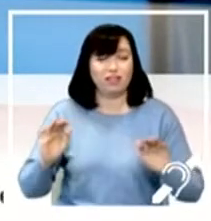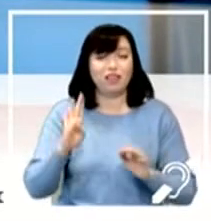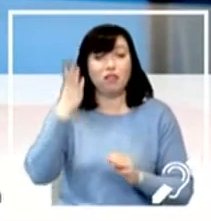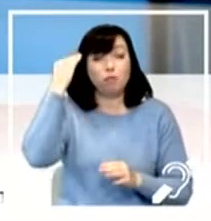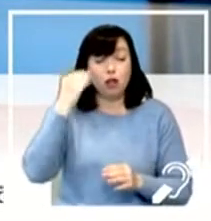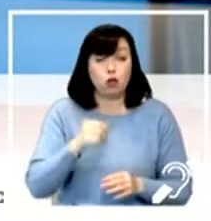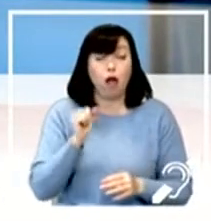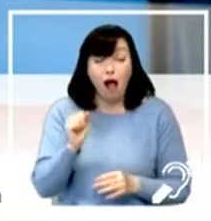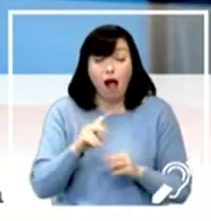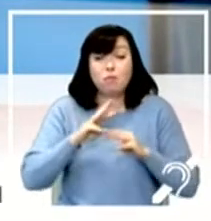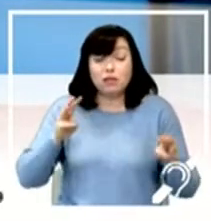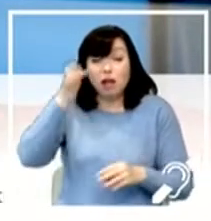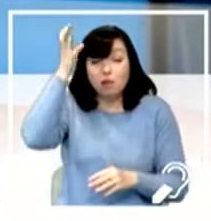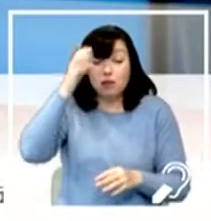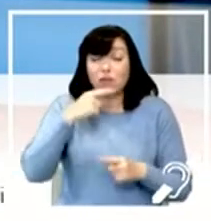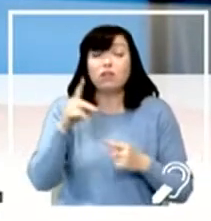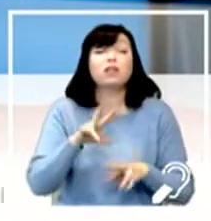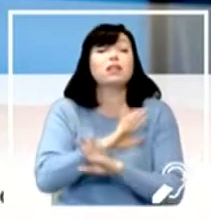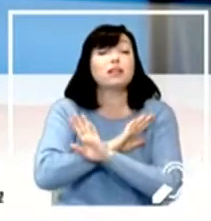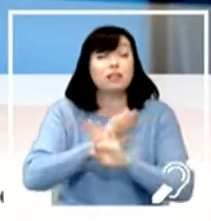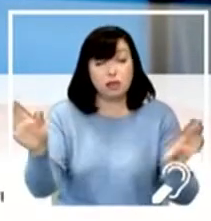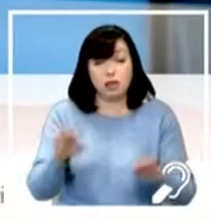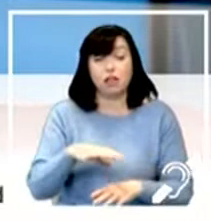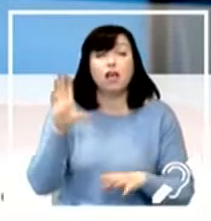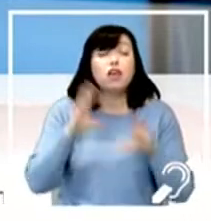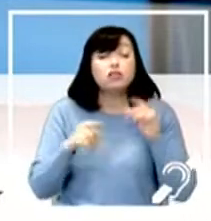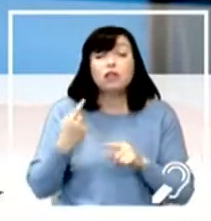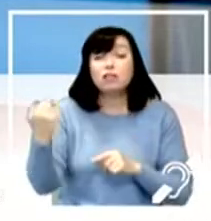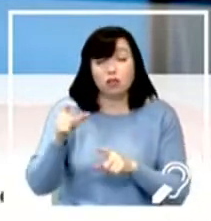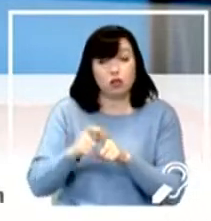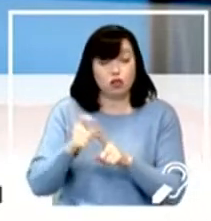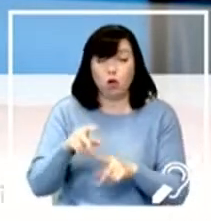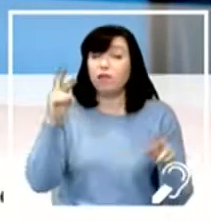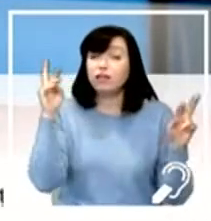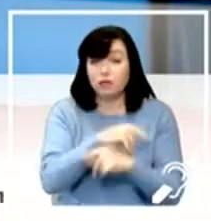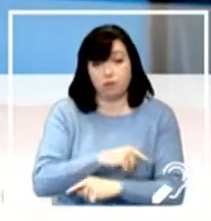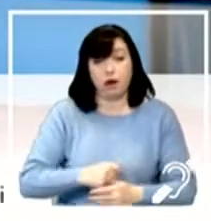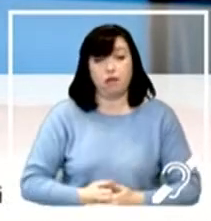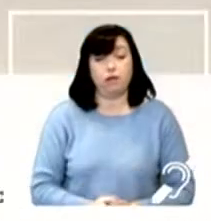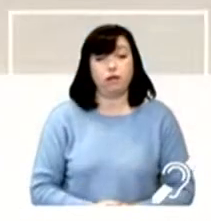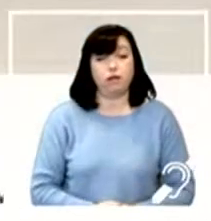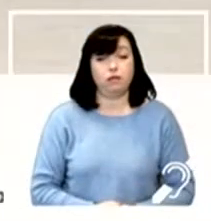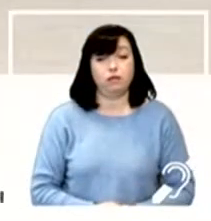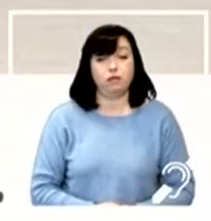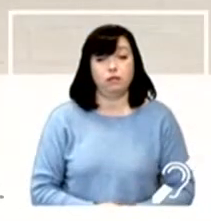rândul său, Ministerul Educației dezminte informația și consideră incorrectă politizarea subiectului.